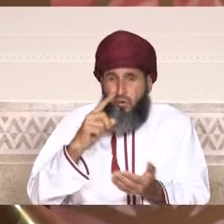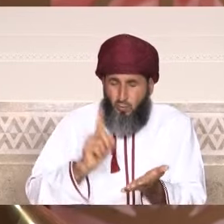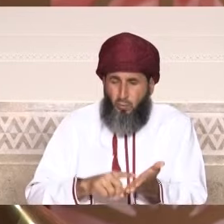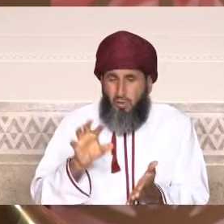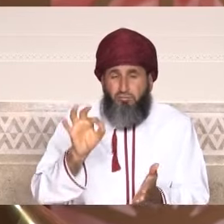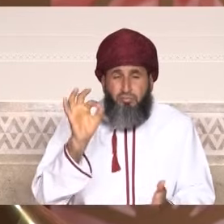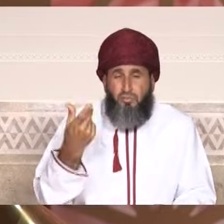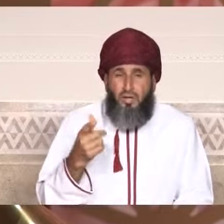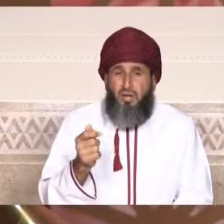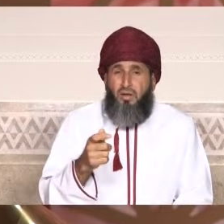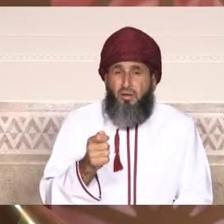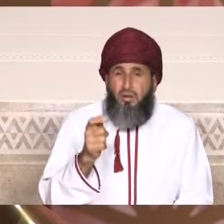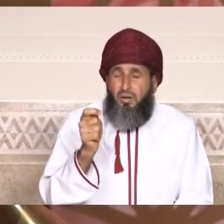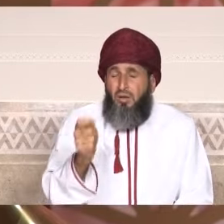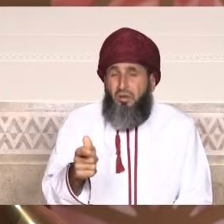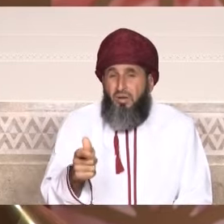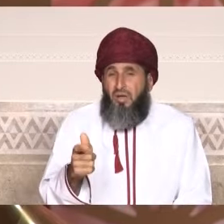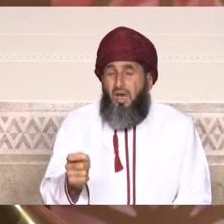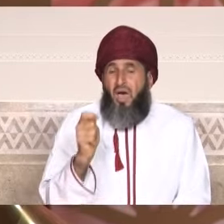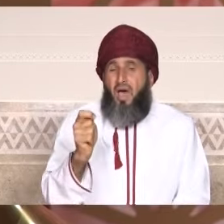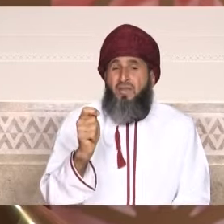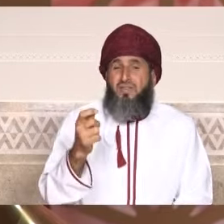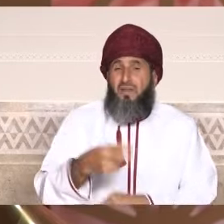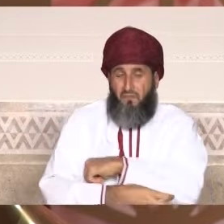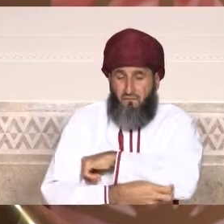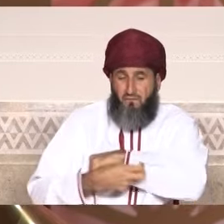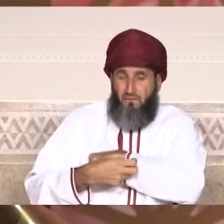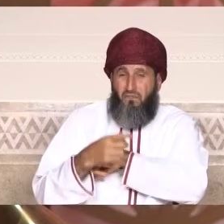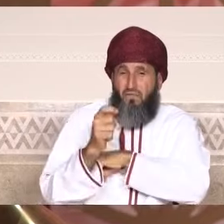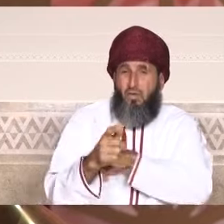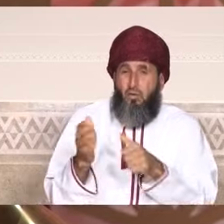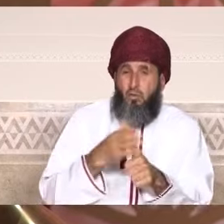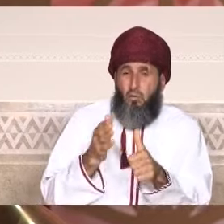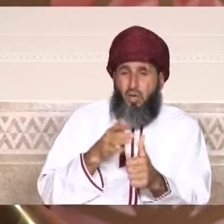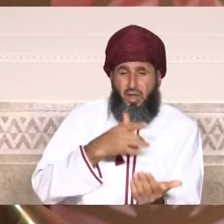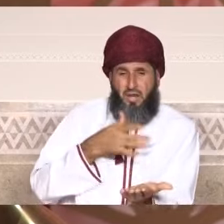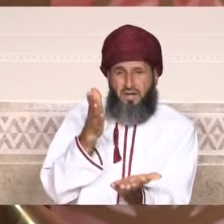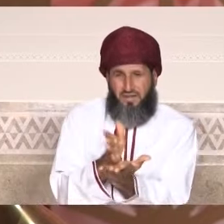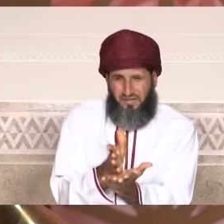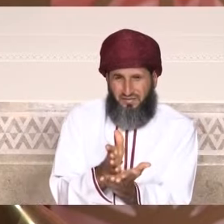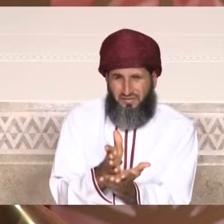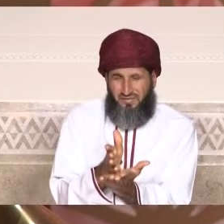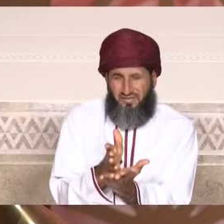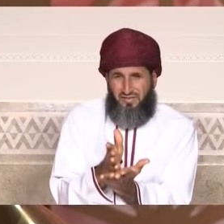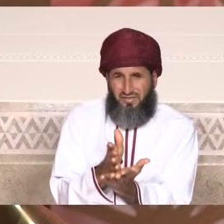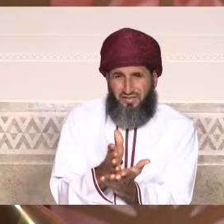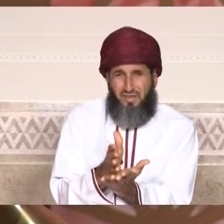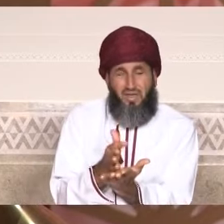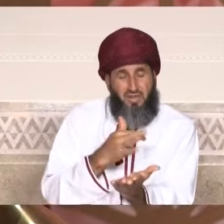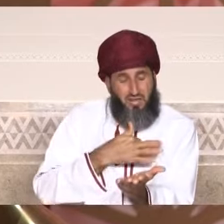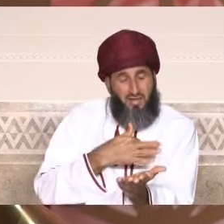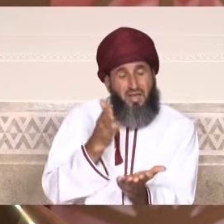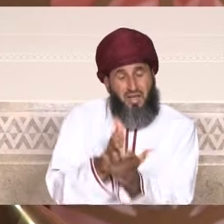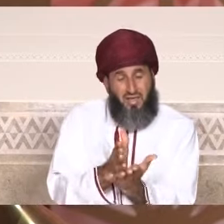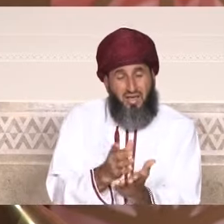المختار. ذلك لأن الأصل في الزكاة أولا النية، فهو عند أدائها لابد